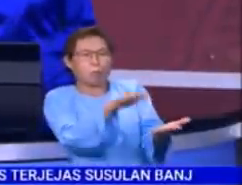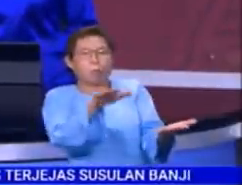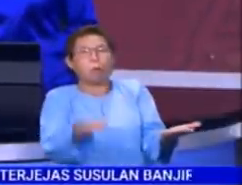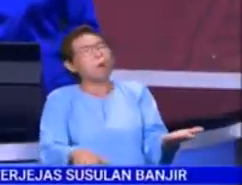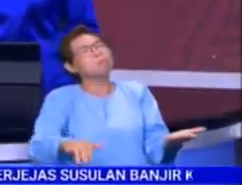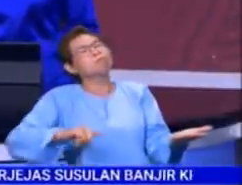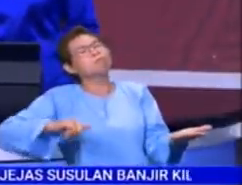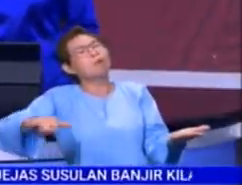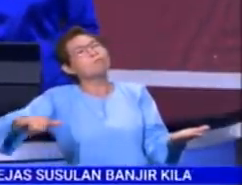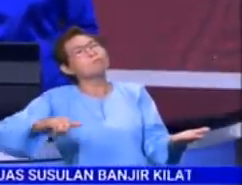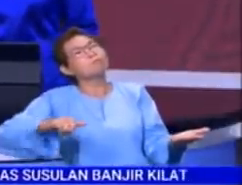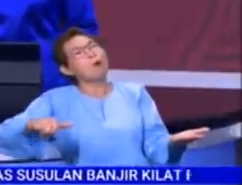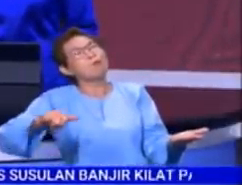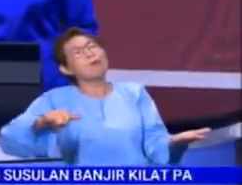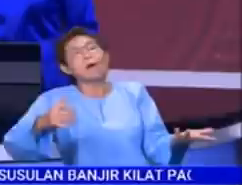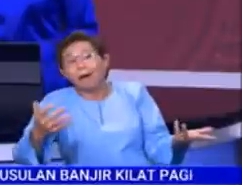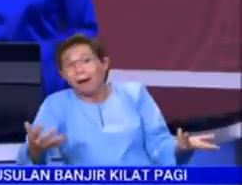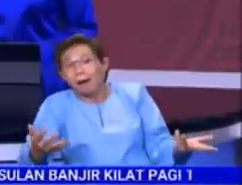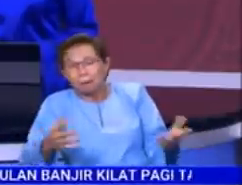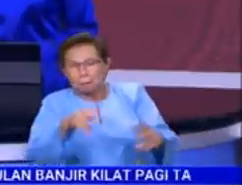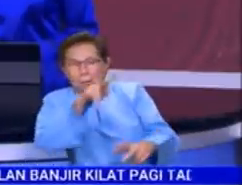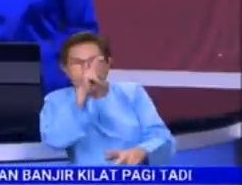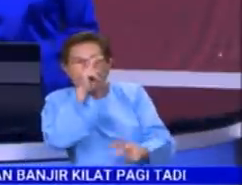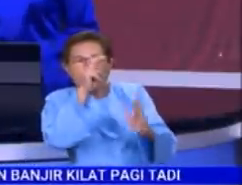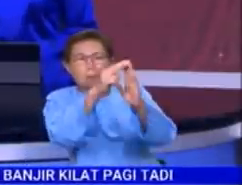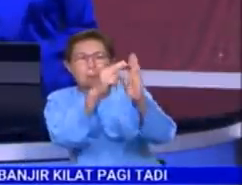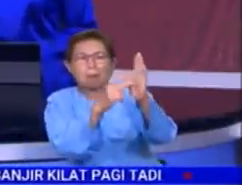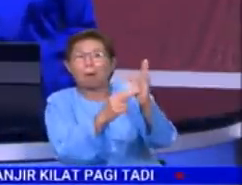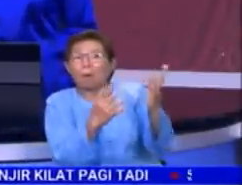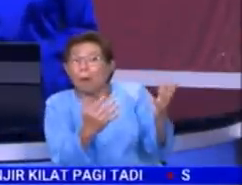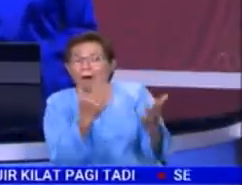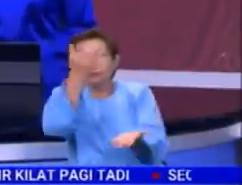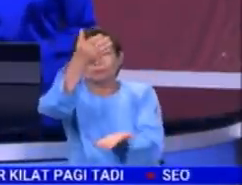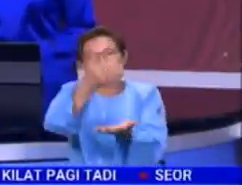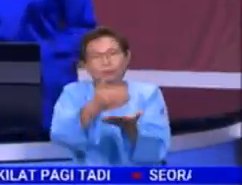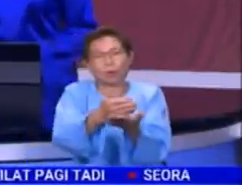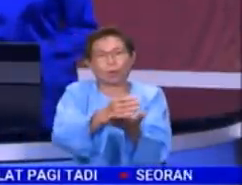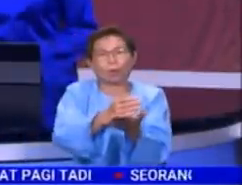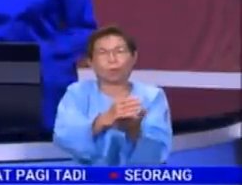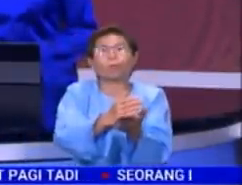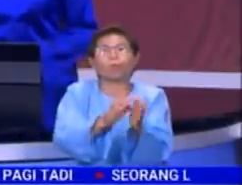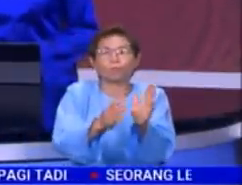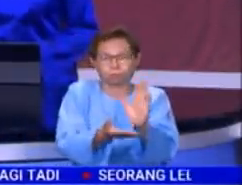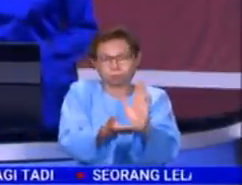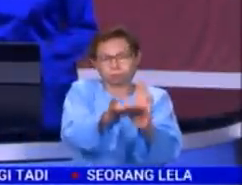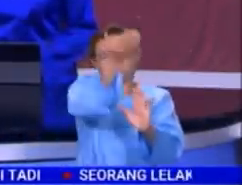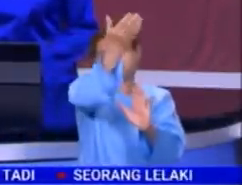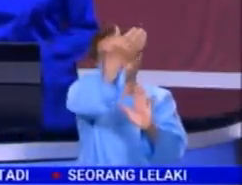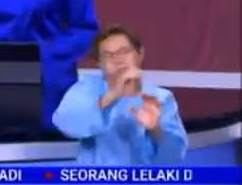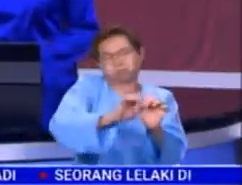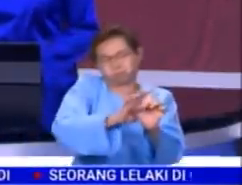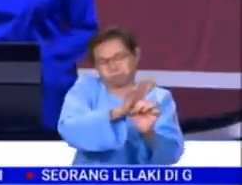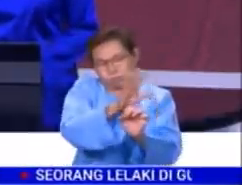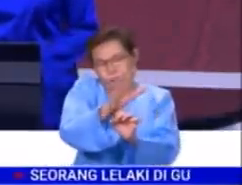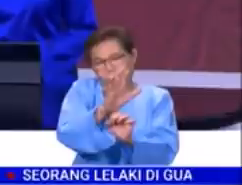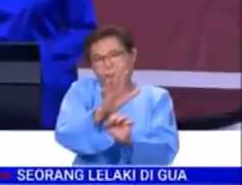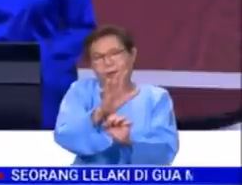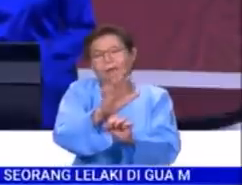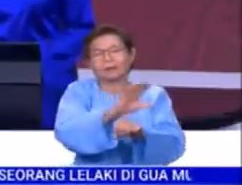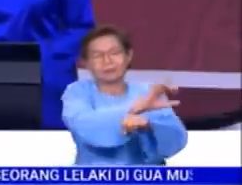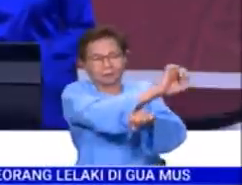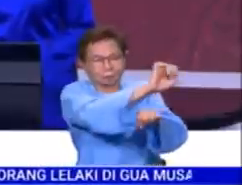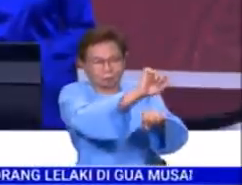mengambil pendekatan serupa dengan memperketat peraturan untuk mengekang peningkatan jumlah kes jangkitan COVID-19